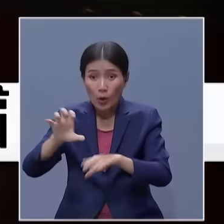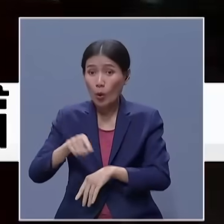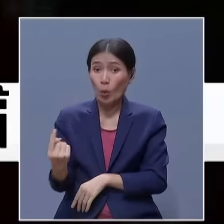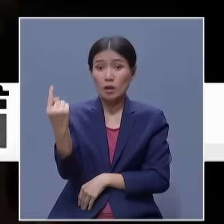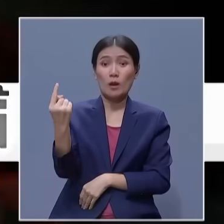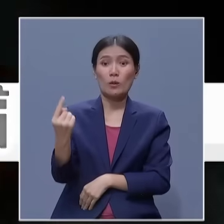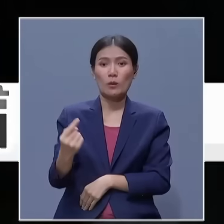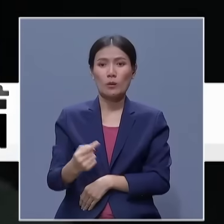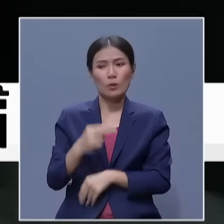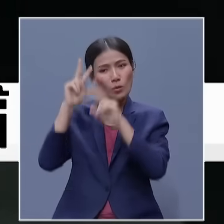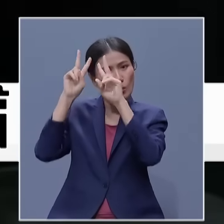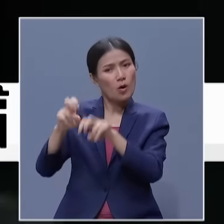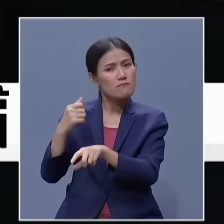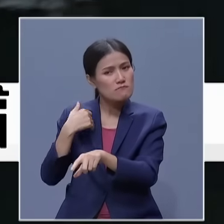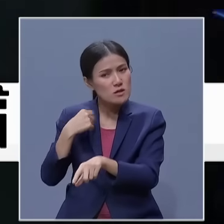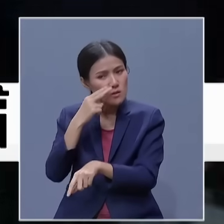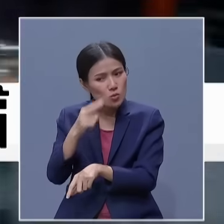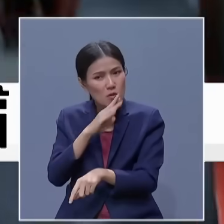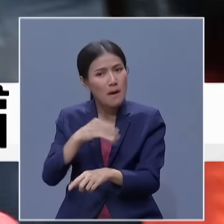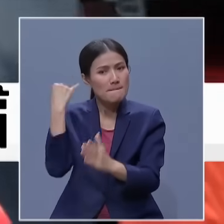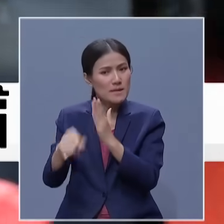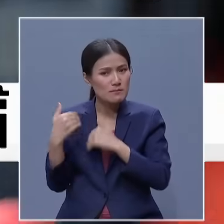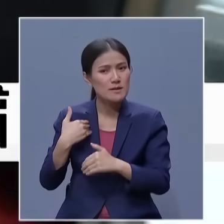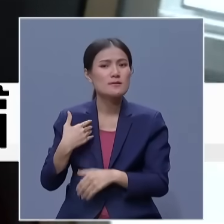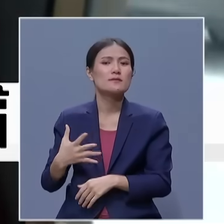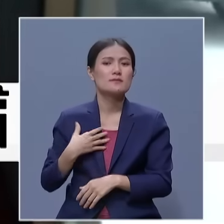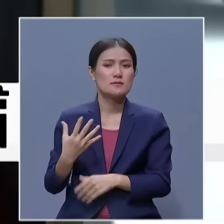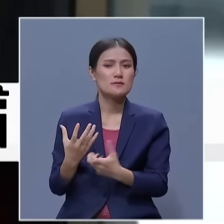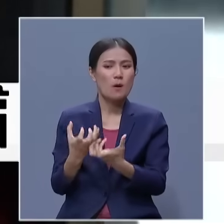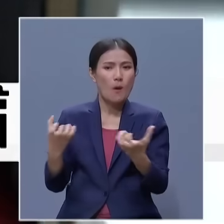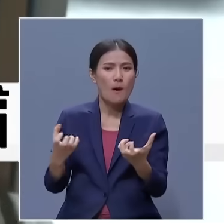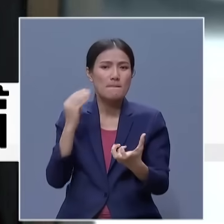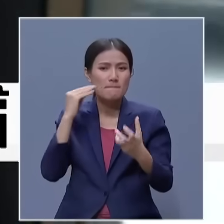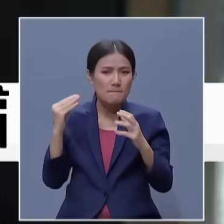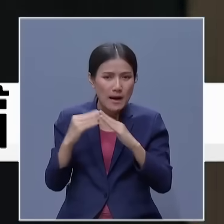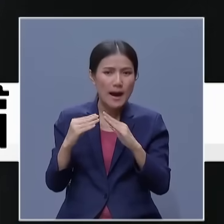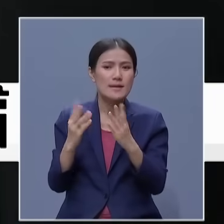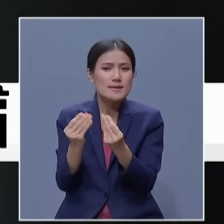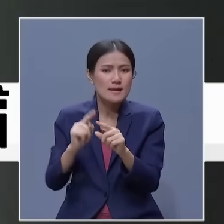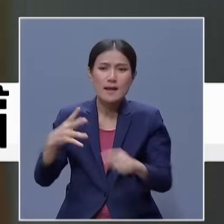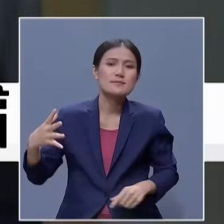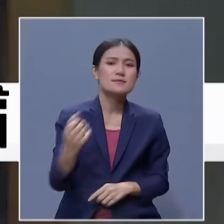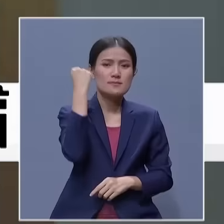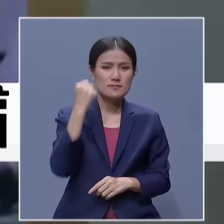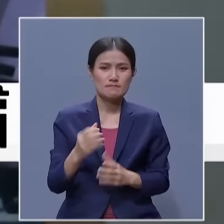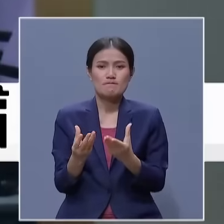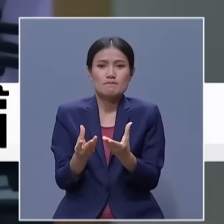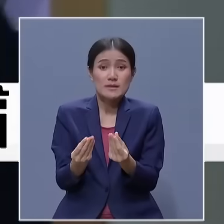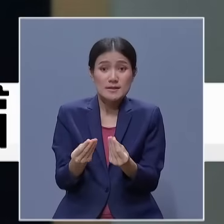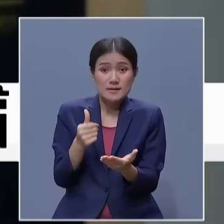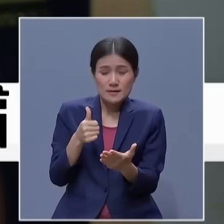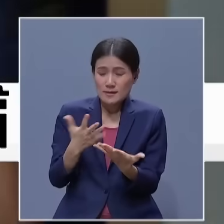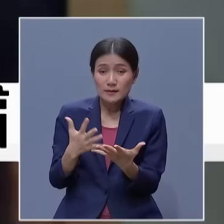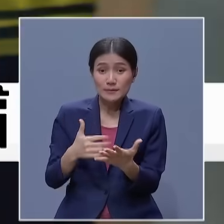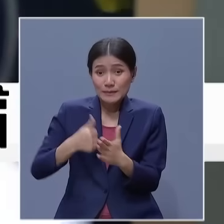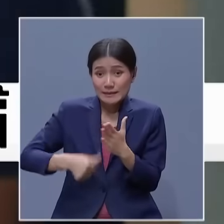จะต้องยึดทรัพย์รวมถึงดำเนินการเรื่องของภาษีด้วยณตอนนี้ทุกหน่วยงานก็เข้ามาดู